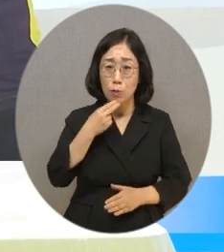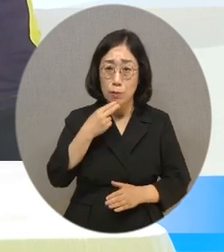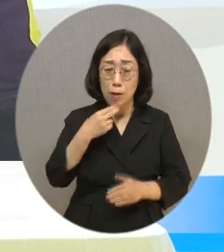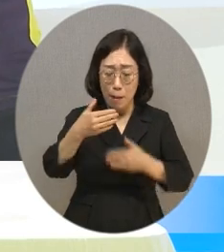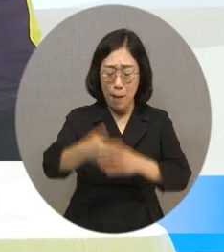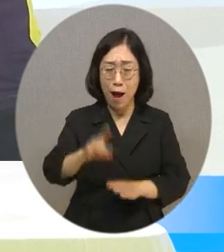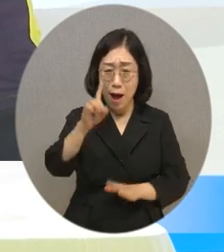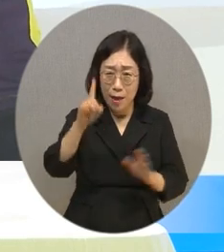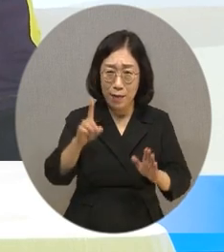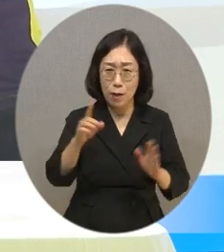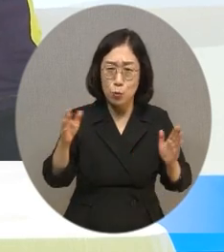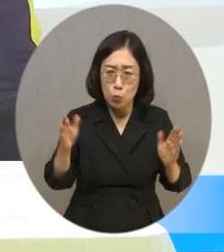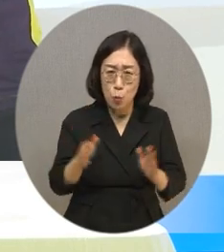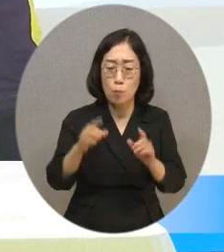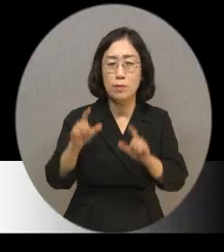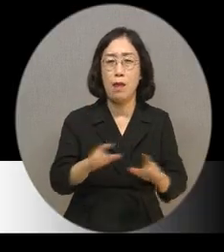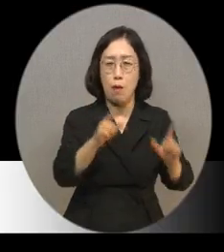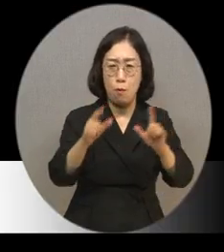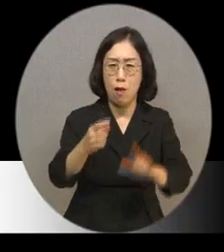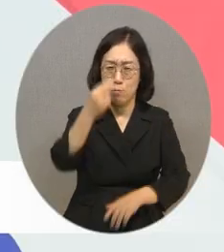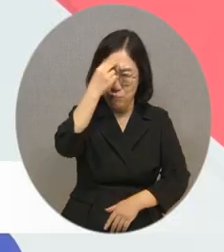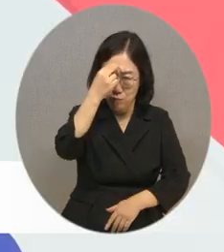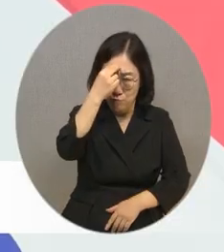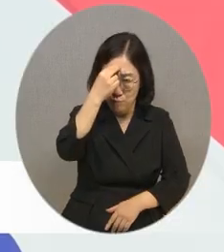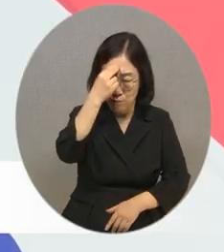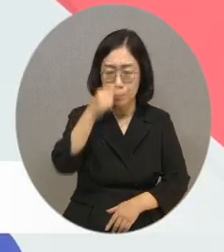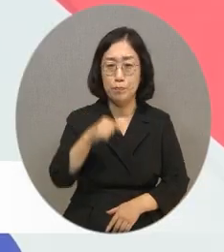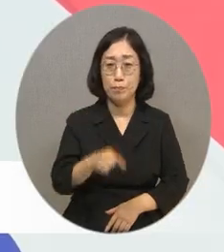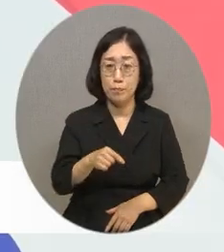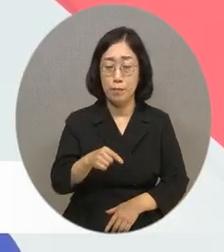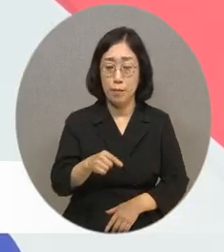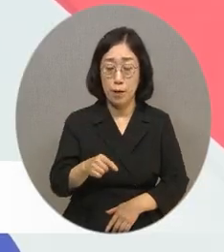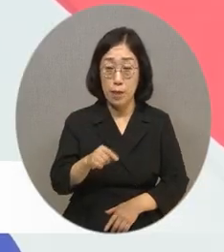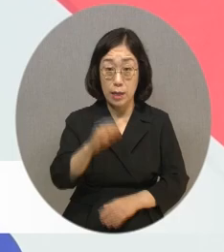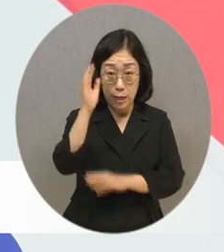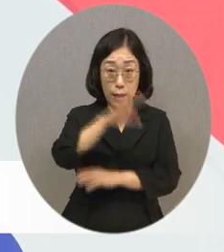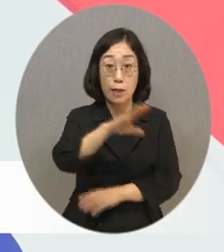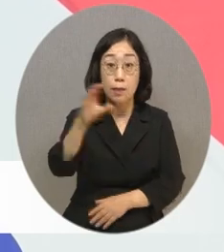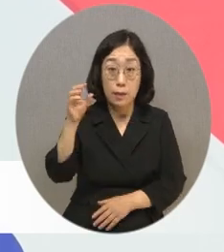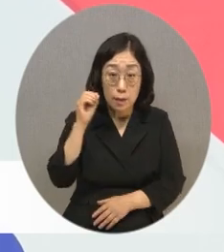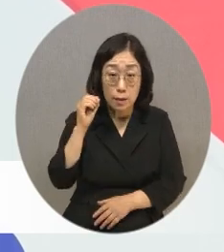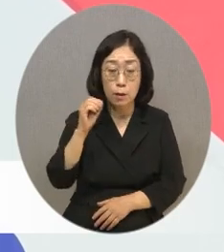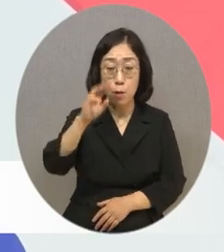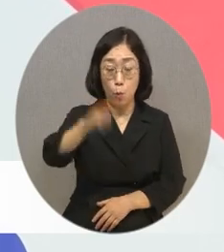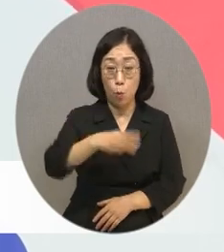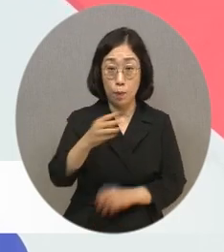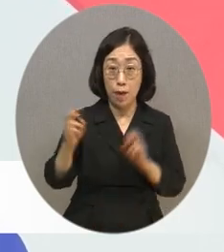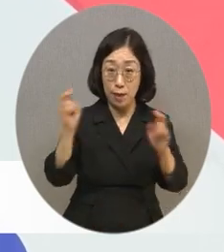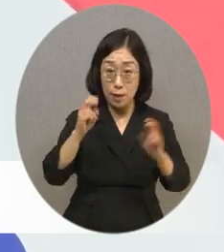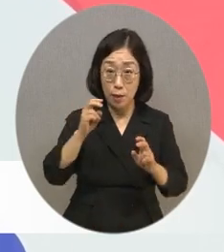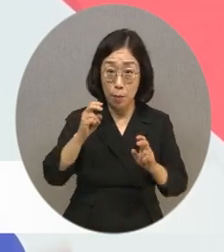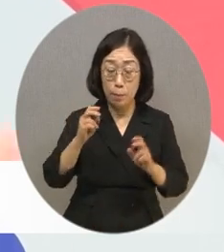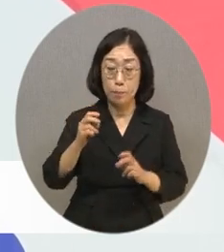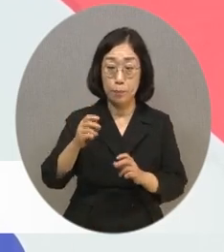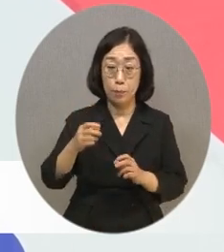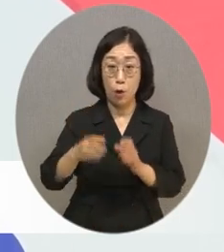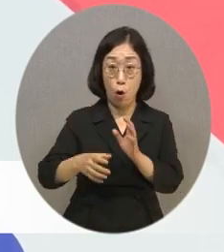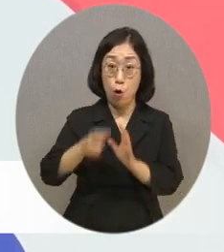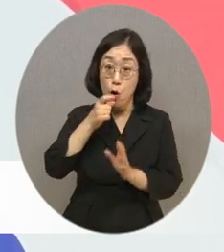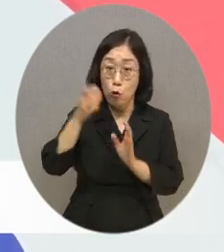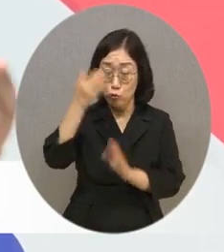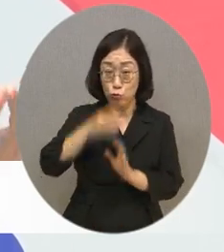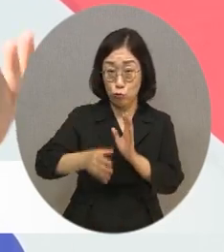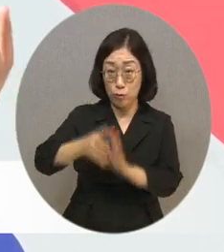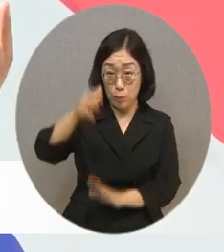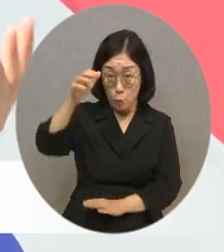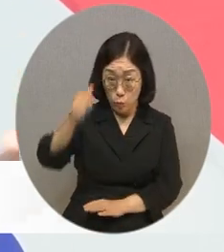방 한 칸에서 생활해 왔습니다 가족의 사연을 잡한 롯데케미칼 여수 공장이 지난 16